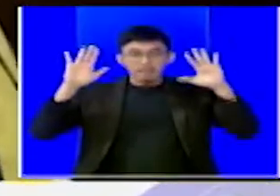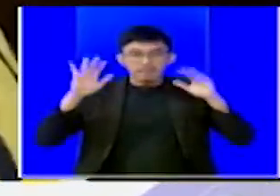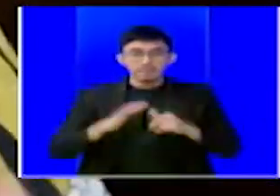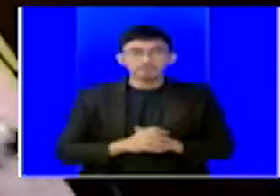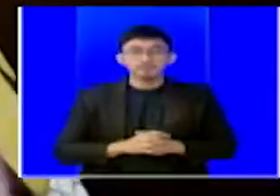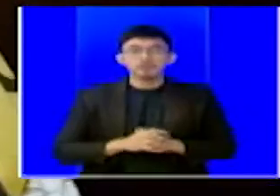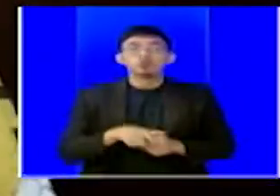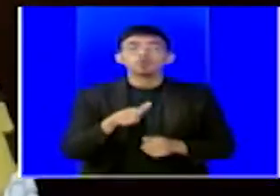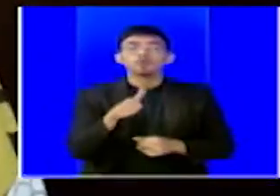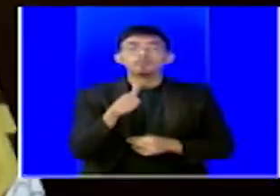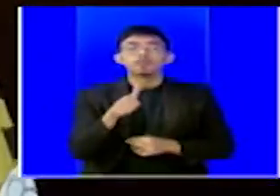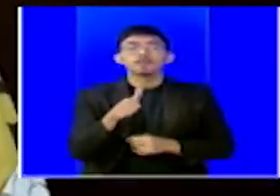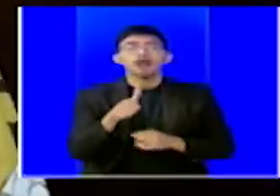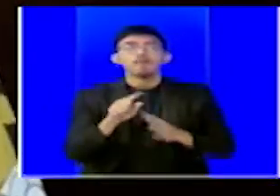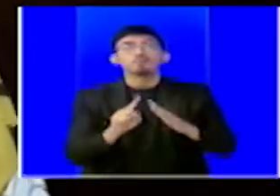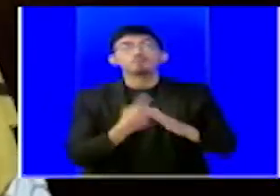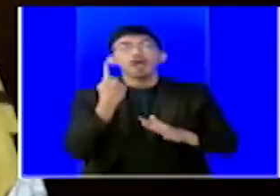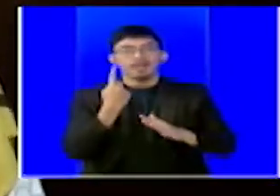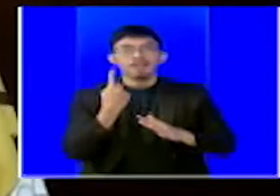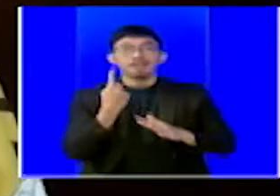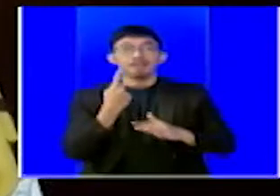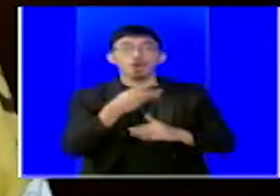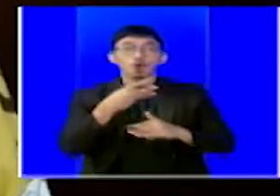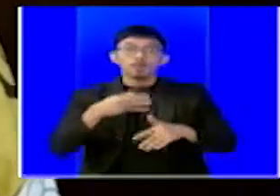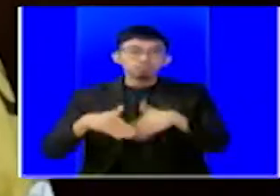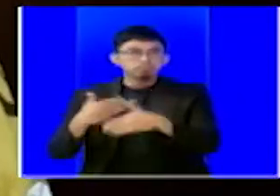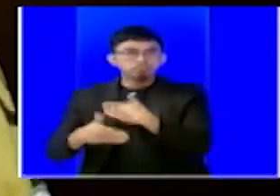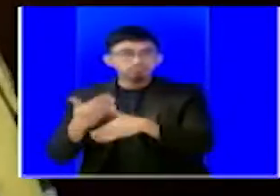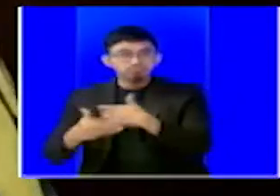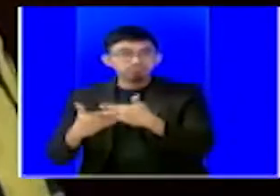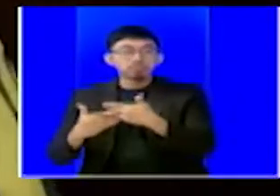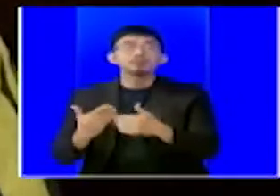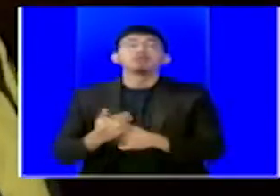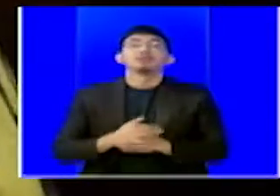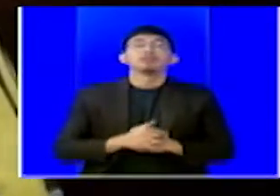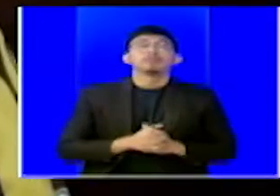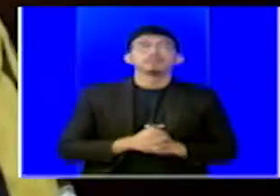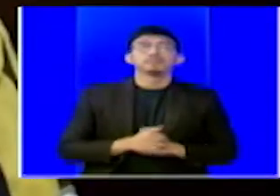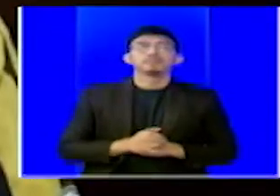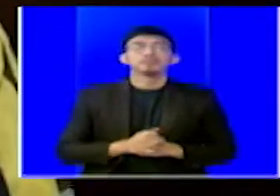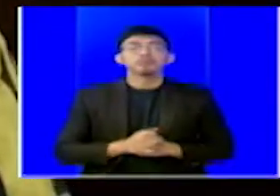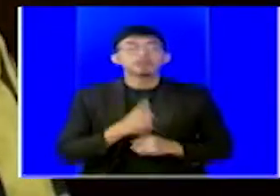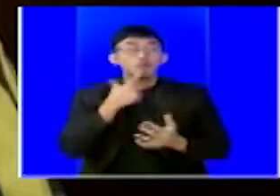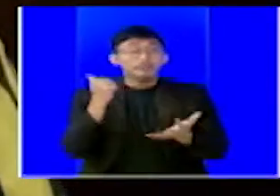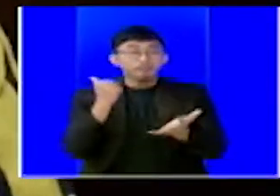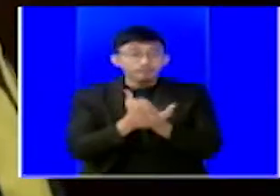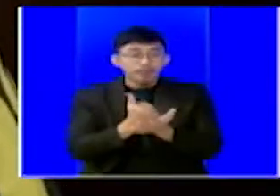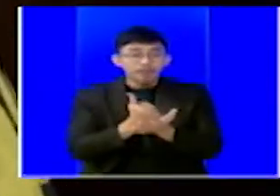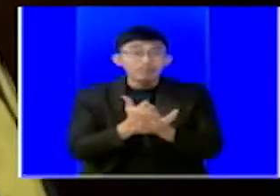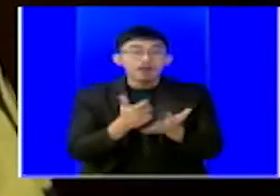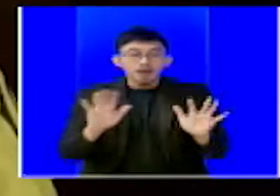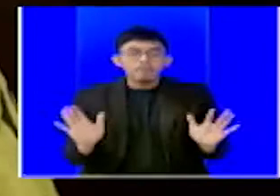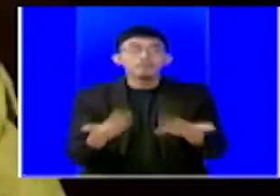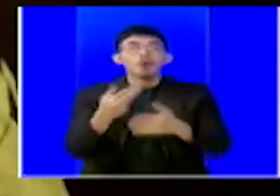itu lebih kepada kepentingan lokal kita, kepentingan domestik kita, kepentingan nasional kita.